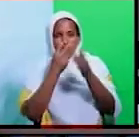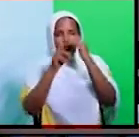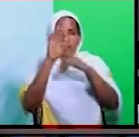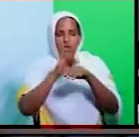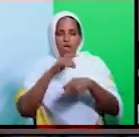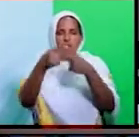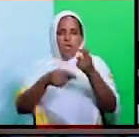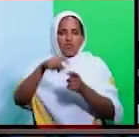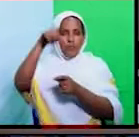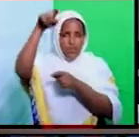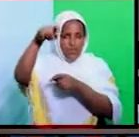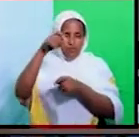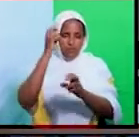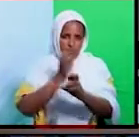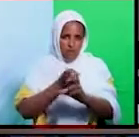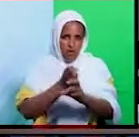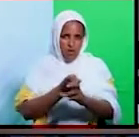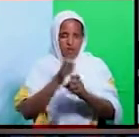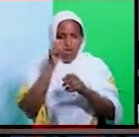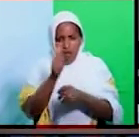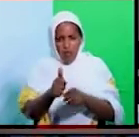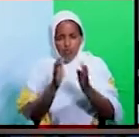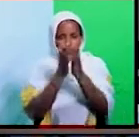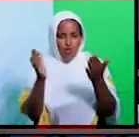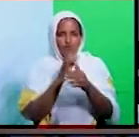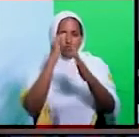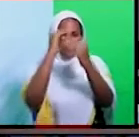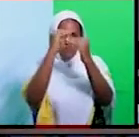ማስተላለፊያ መንገድ እኮ ነው። ቃሉ